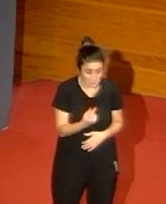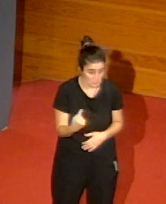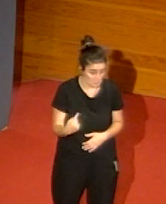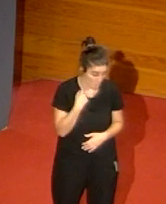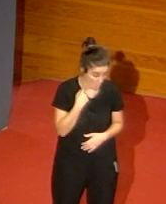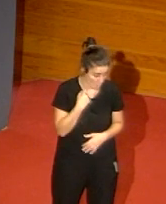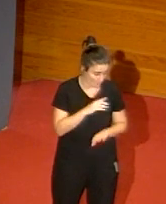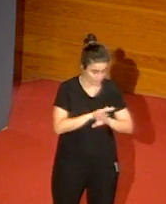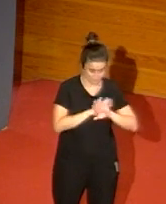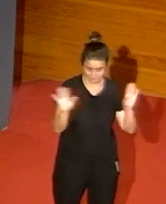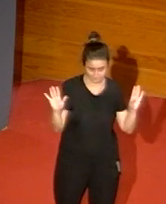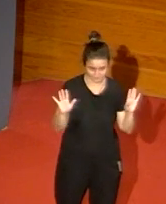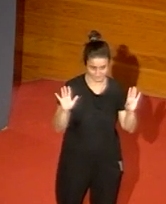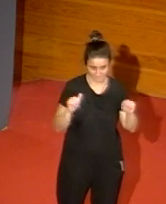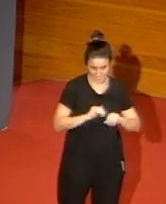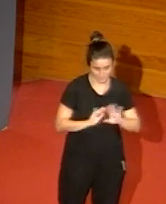egin du. Ez badu